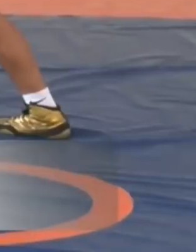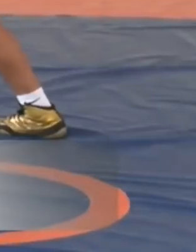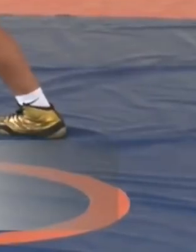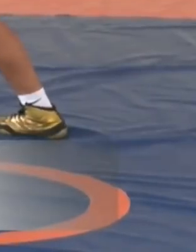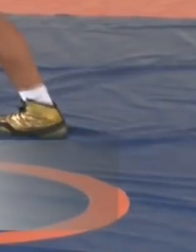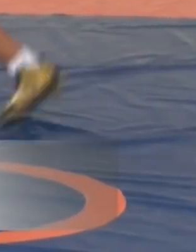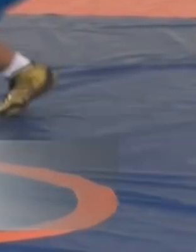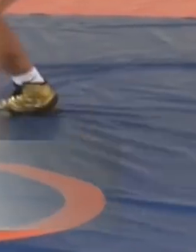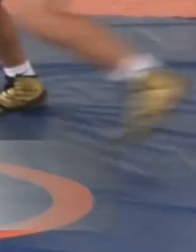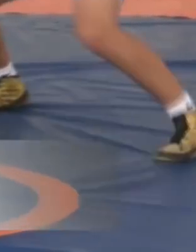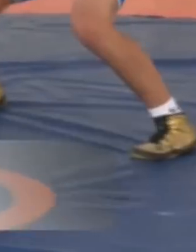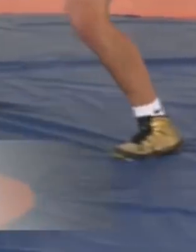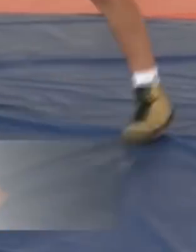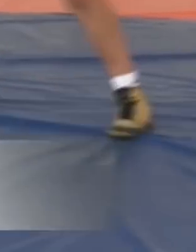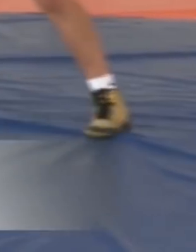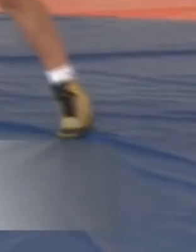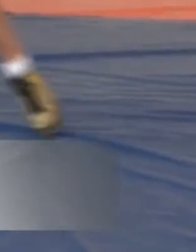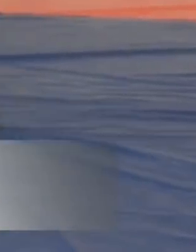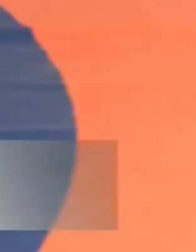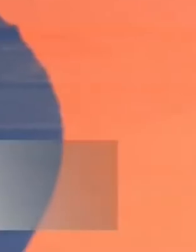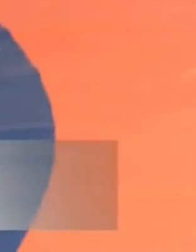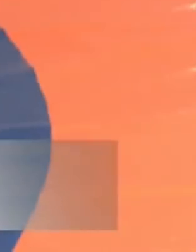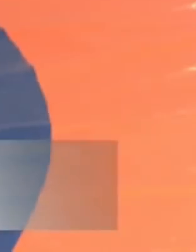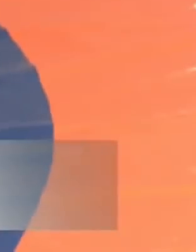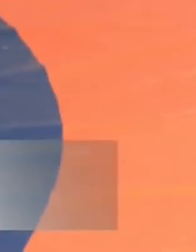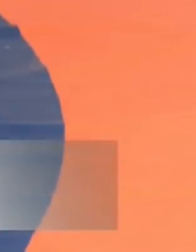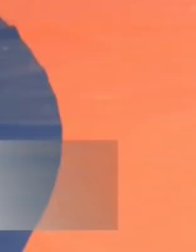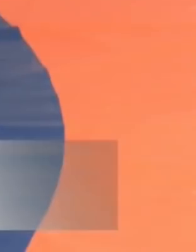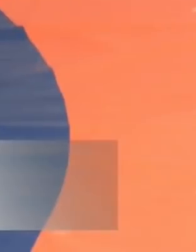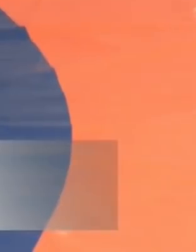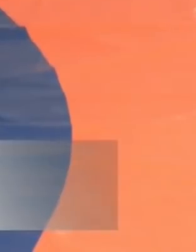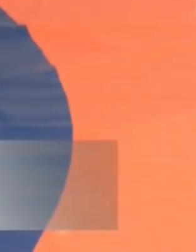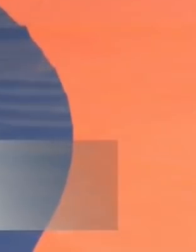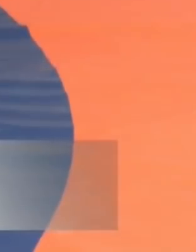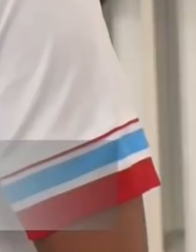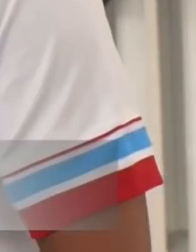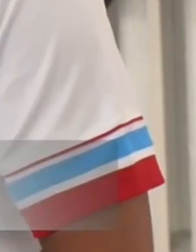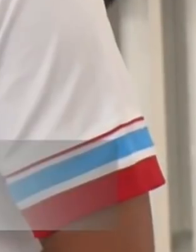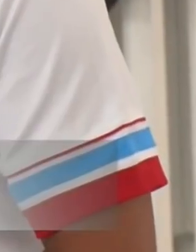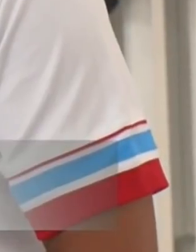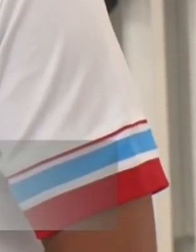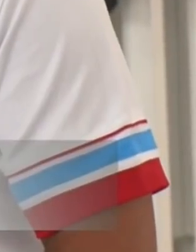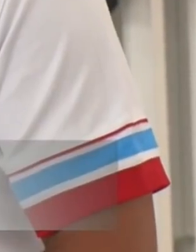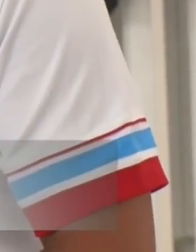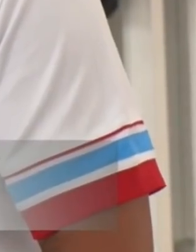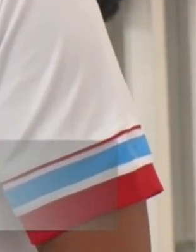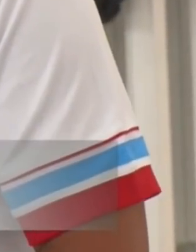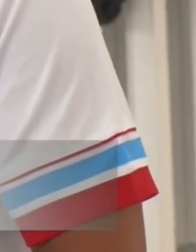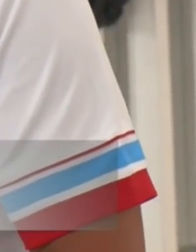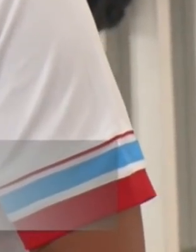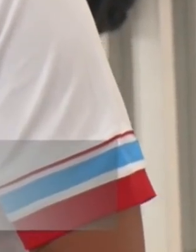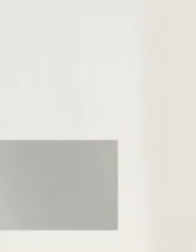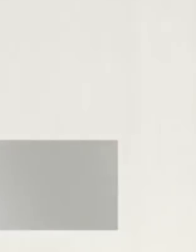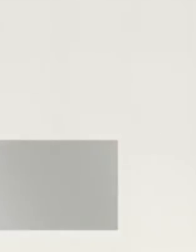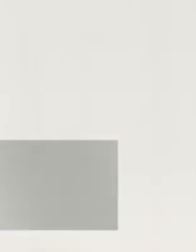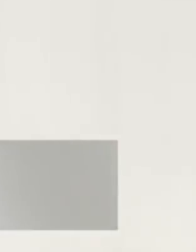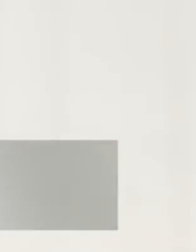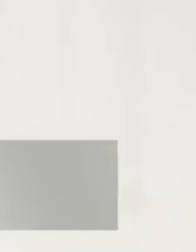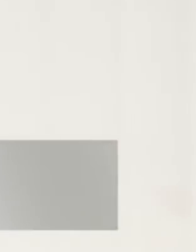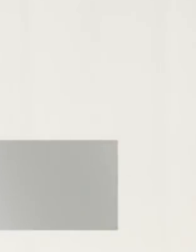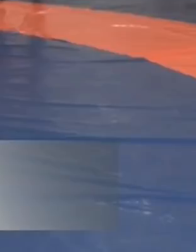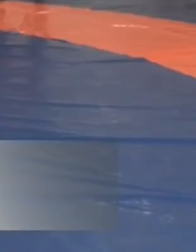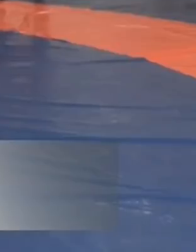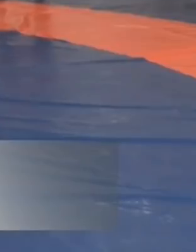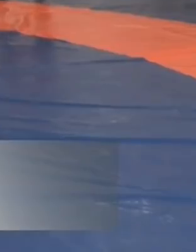байна. Тэмцээнд оролцох багийн бүрэлдэхүүнийг 2019 онд уусан чөлөөтхийн залуучуудын улсын аварга шалгаруулах тэмцээнд төрүүлсэн болон мөнгөн медаль хүртсэн